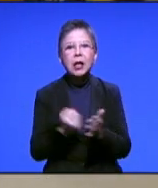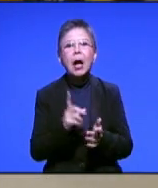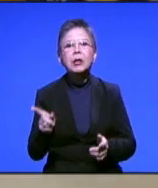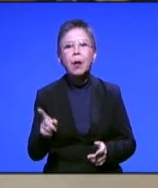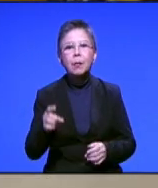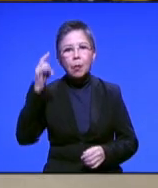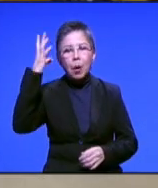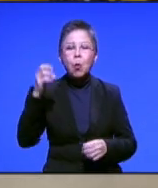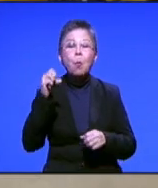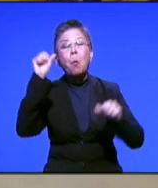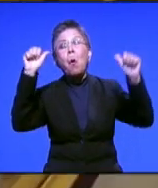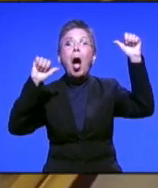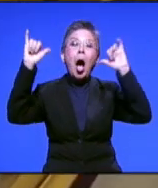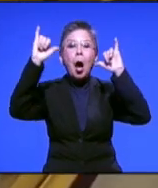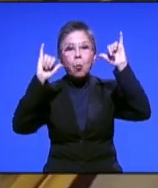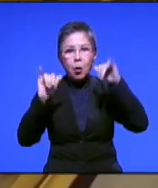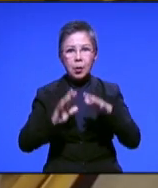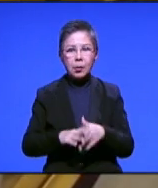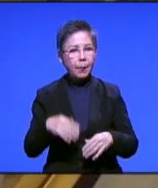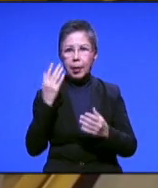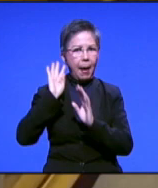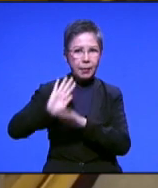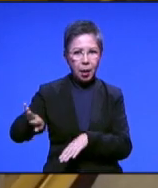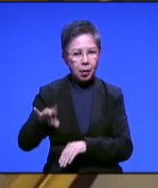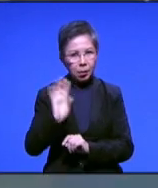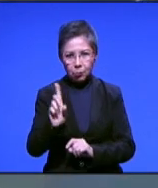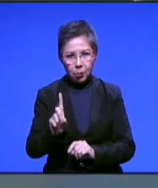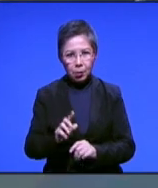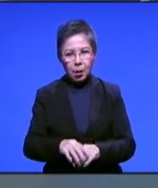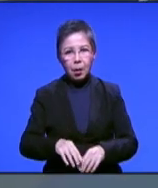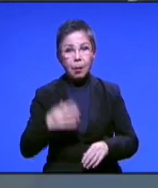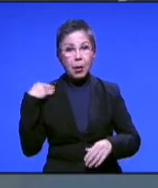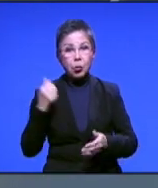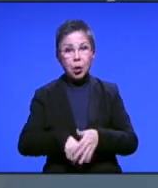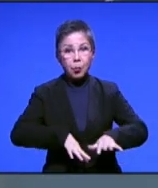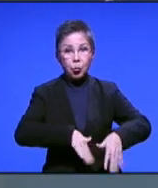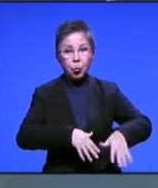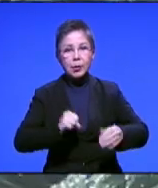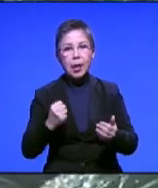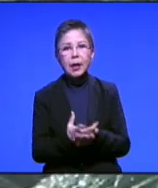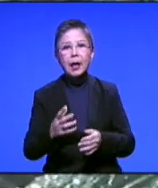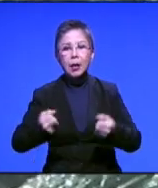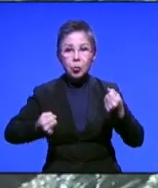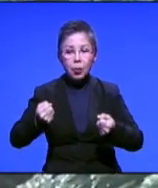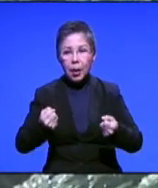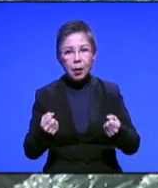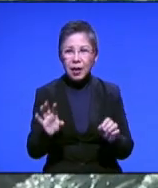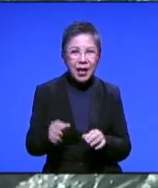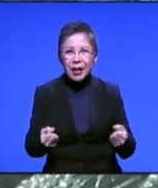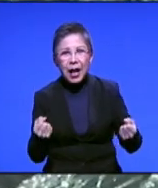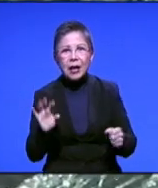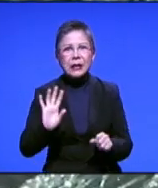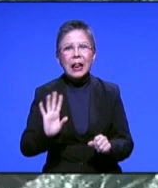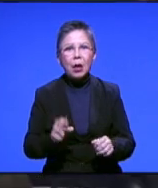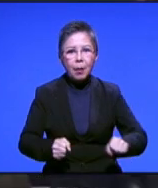disebabkan pengemudi mabuk. Namun hal ini langsung dibantah. Penanggung jawab marching band memastikan kecelakaan disebabkan pengemudi yang tidak terbiasa mengendarai